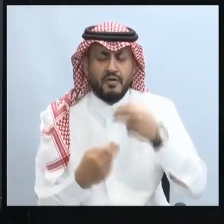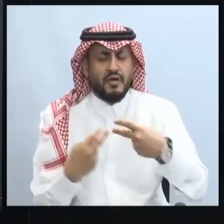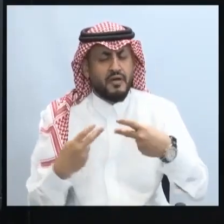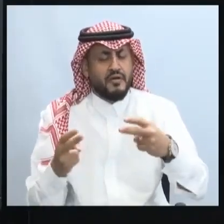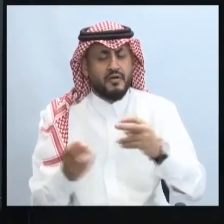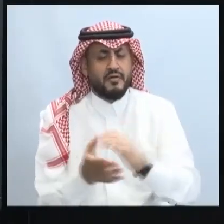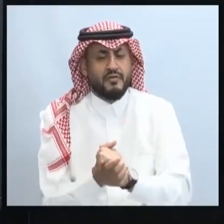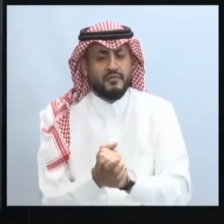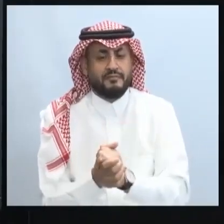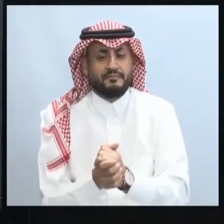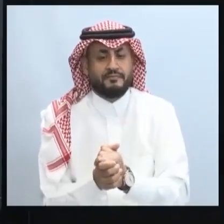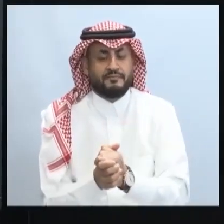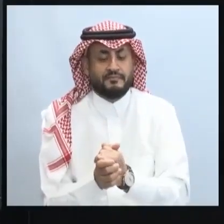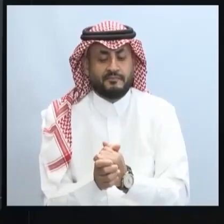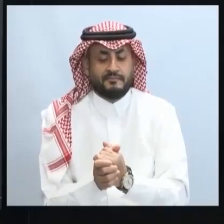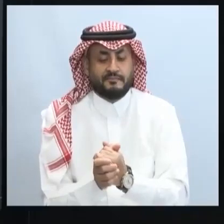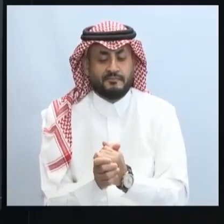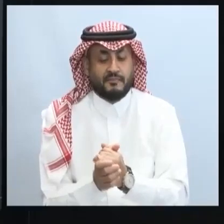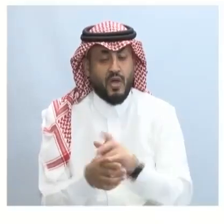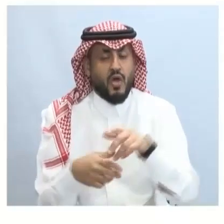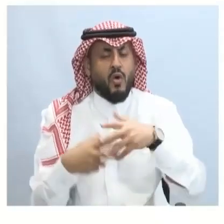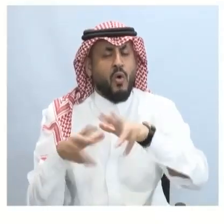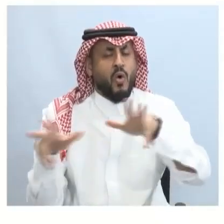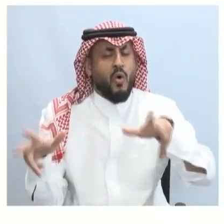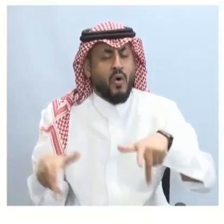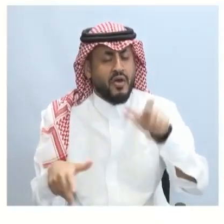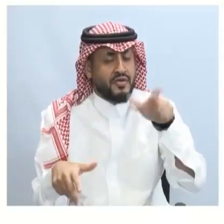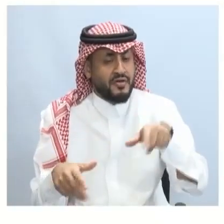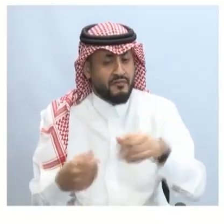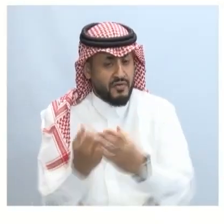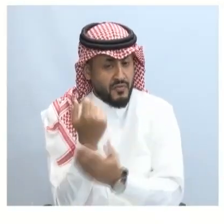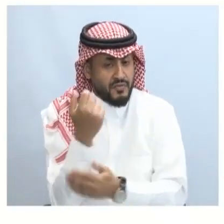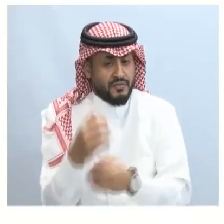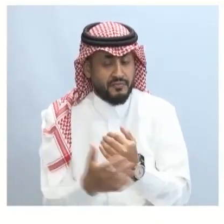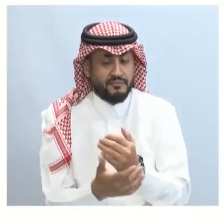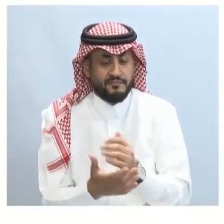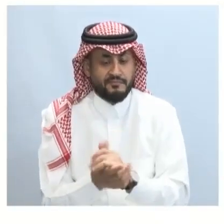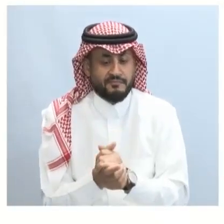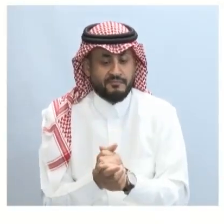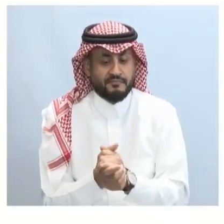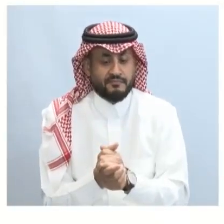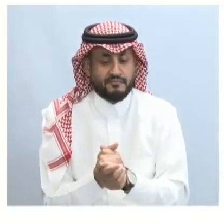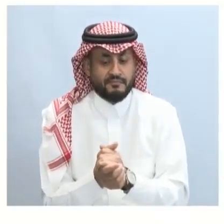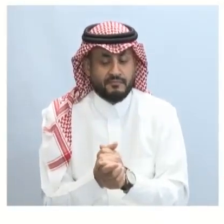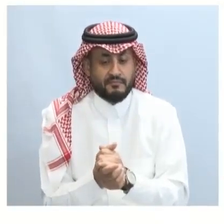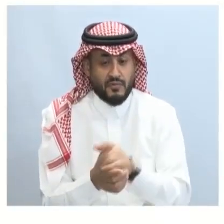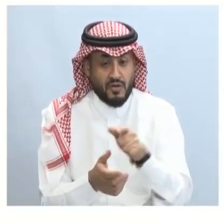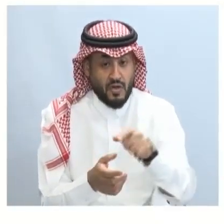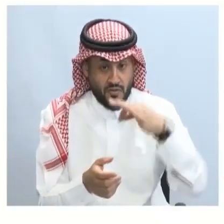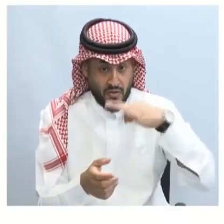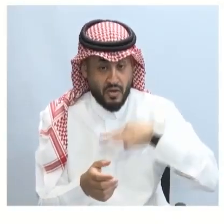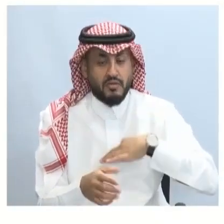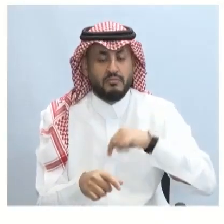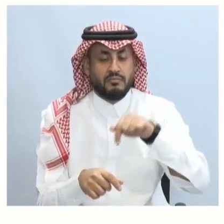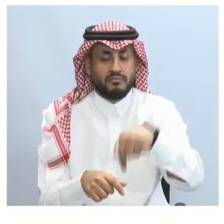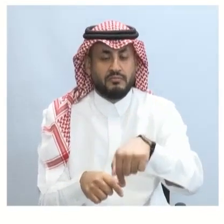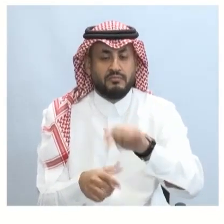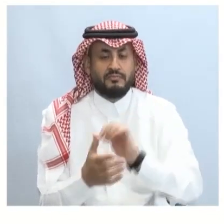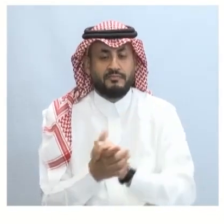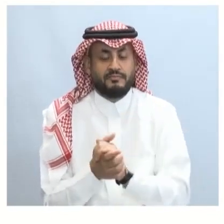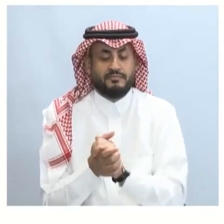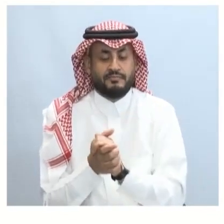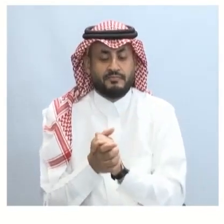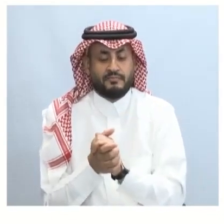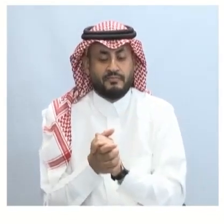ذكر انثى اي شخص يتوضا فانه يحصل له هذا الخير وهذا الاجر